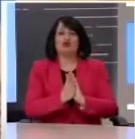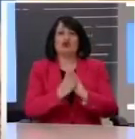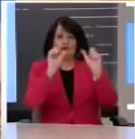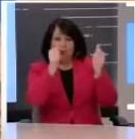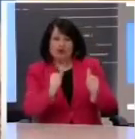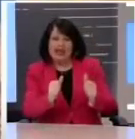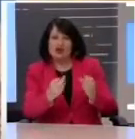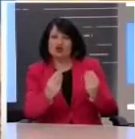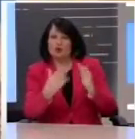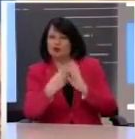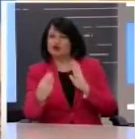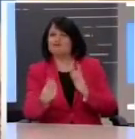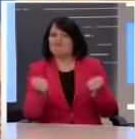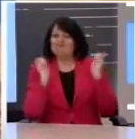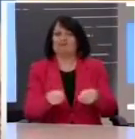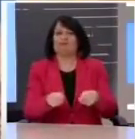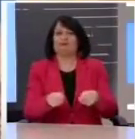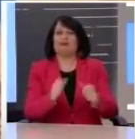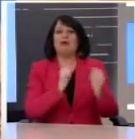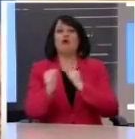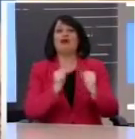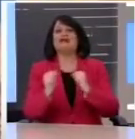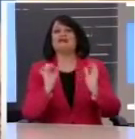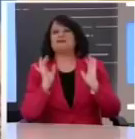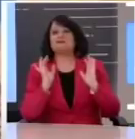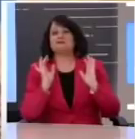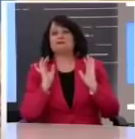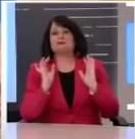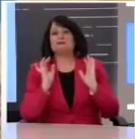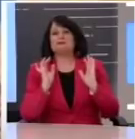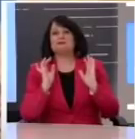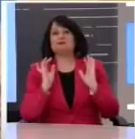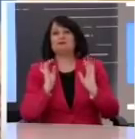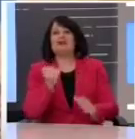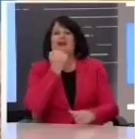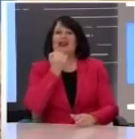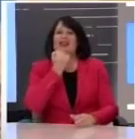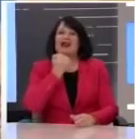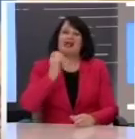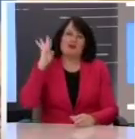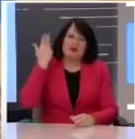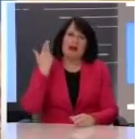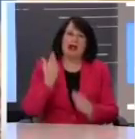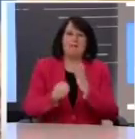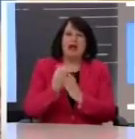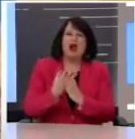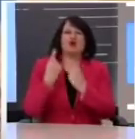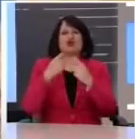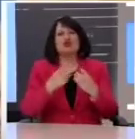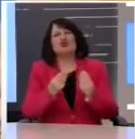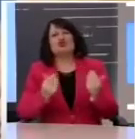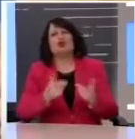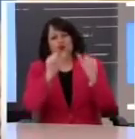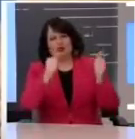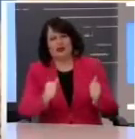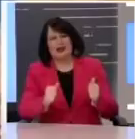που μας οδήγησε σε αυτήν. Το μοντέλο που έχει να κάνει όχι μόνο με τη στρεβλή παραγωγική διαδικασία, το στρεβλό παραγωγικό